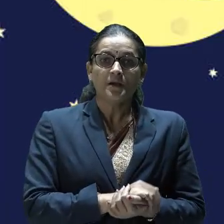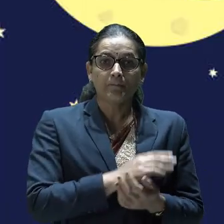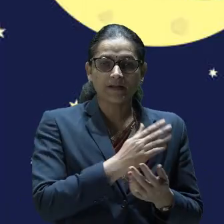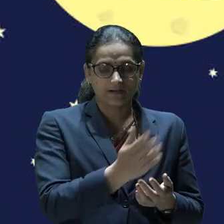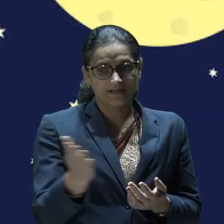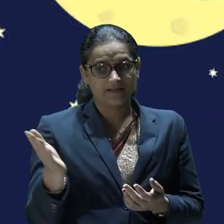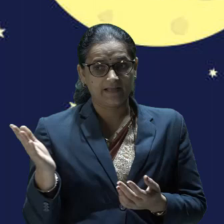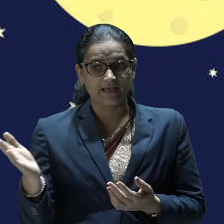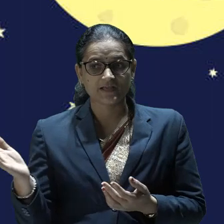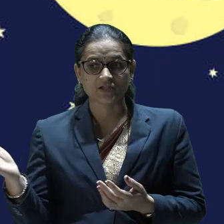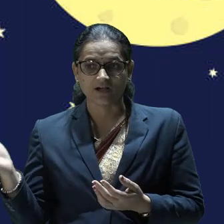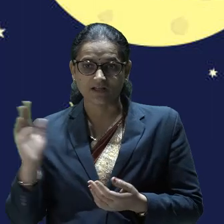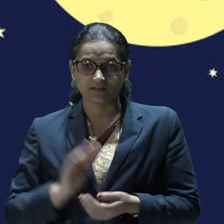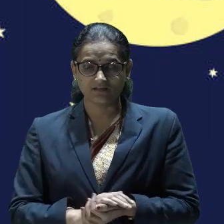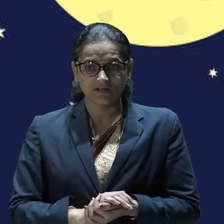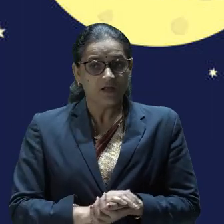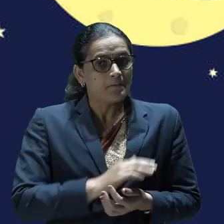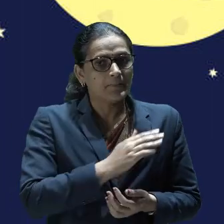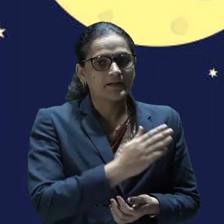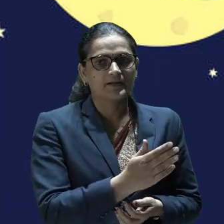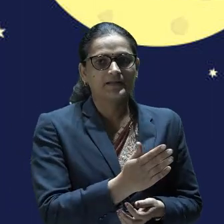गेले।